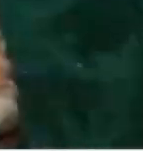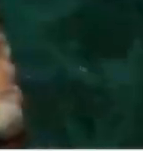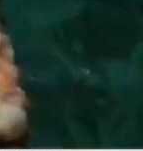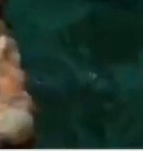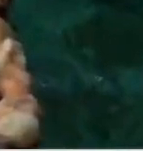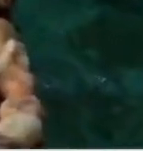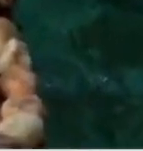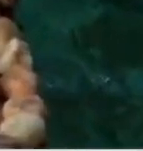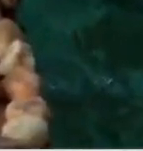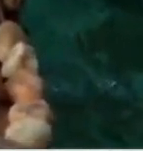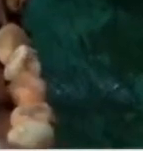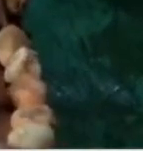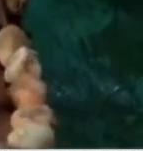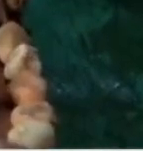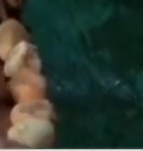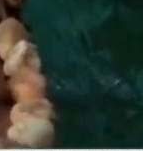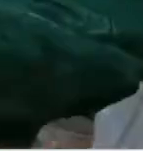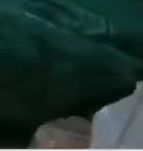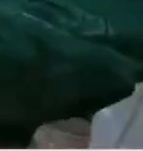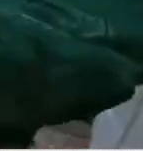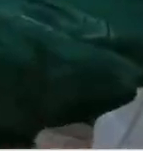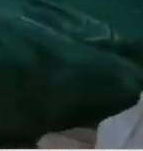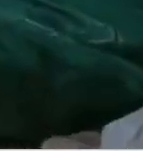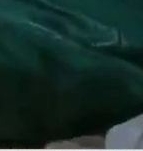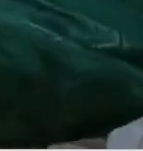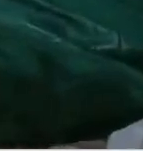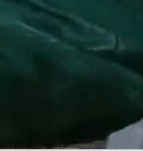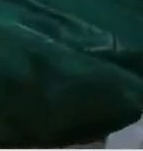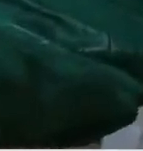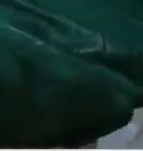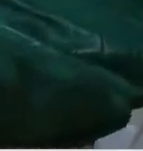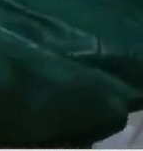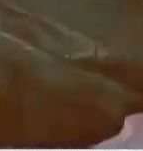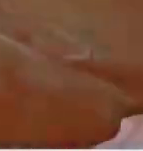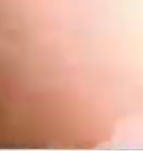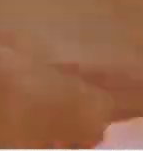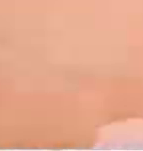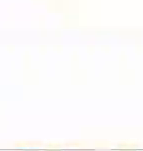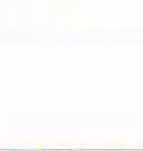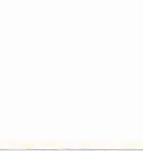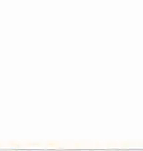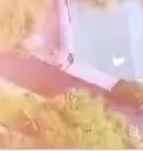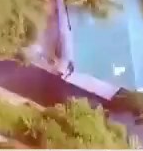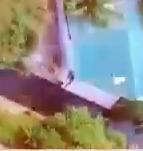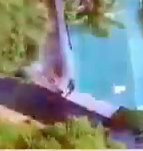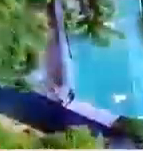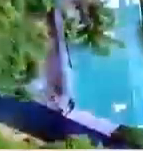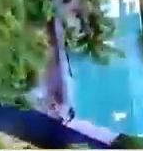gentriwenyo sa mga bagay na patapo na. Abangan yan dito sa Project Luntian.